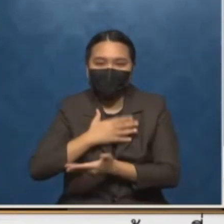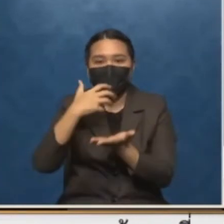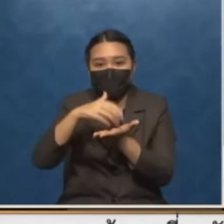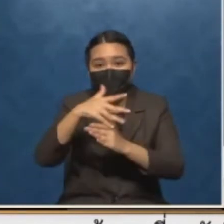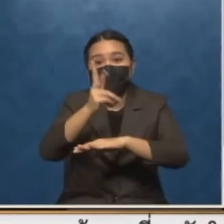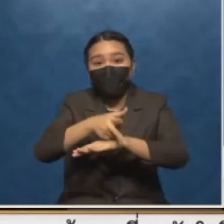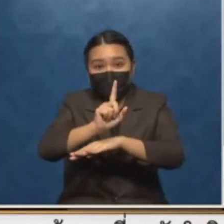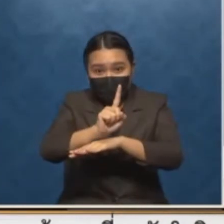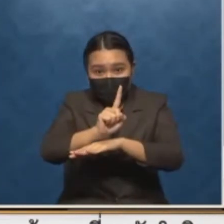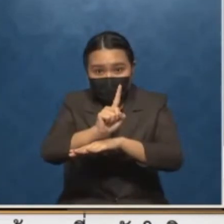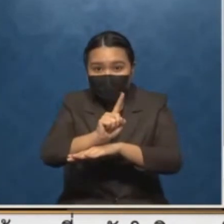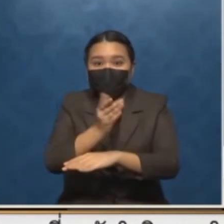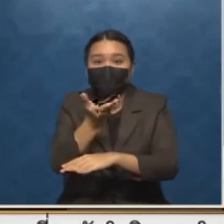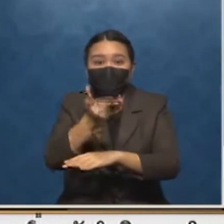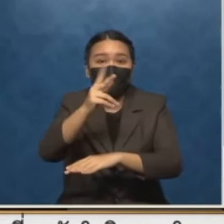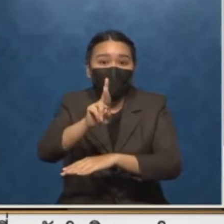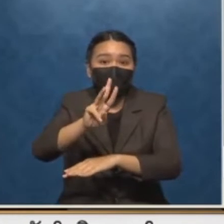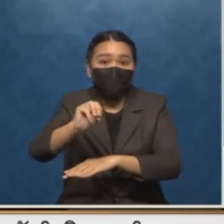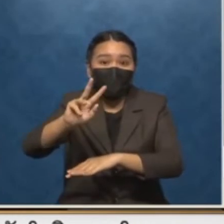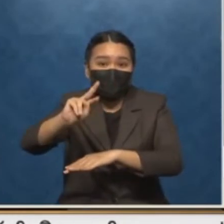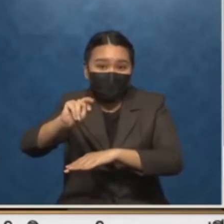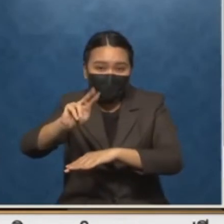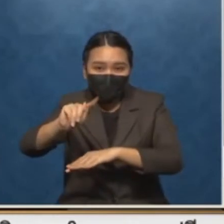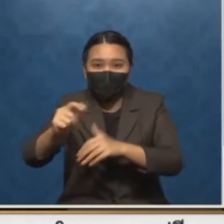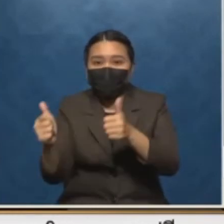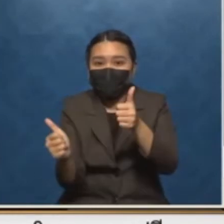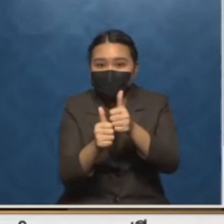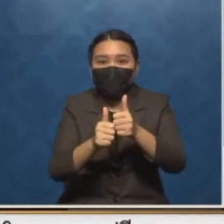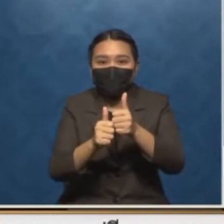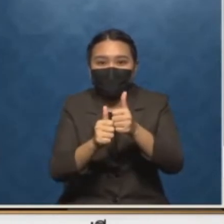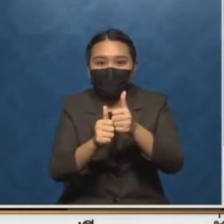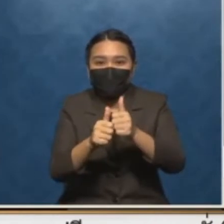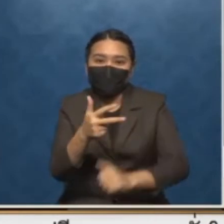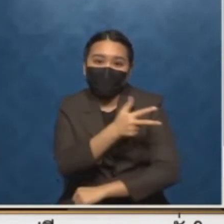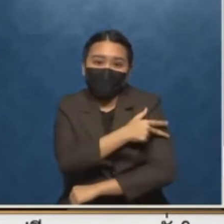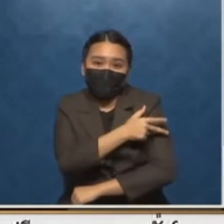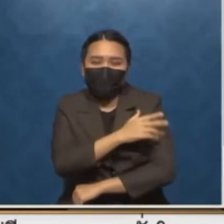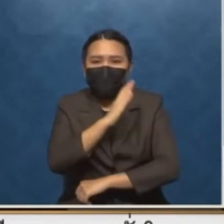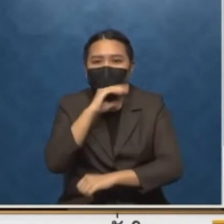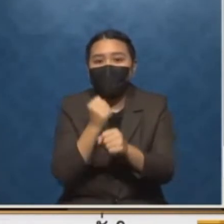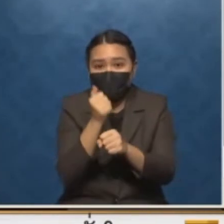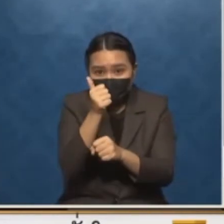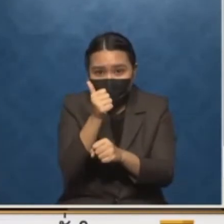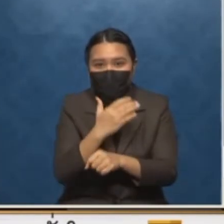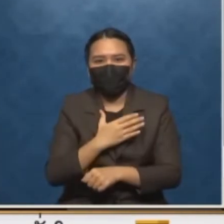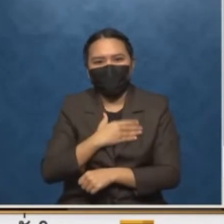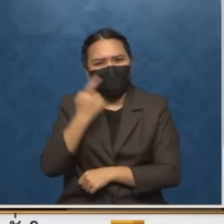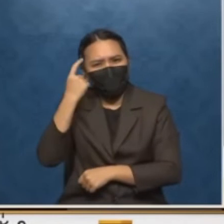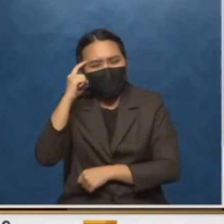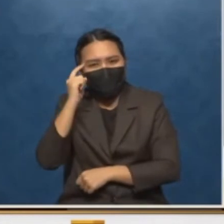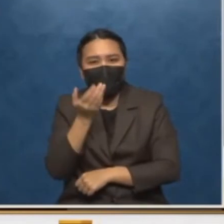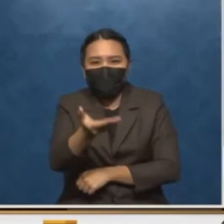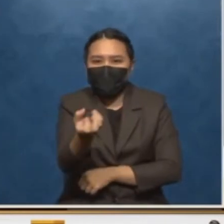ว่าไปถึงท่านรัฐมนตรีช่วยว่าการคุณหญิงด็อกเตอร์ด้วยว่าถ้าทำได้เนี่ยผมยังไม่รู้ที่ท่านบอก